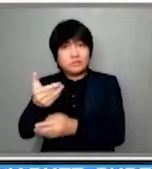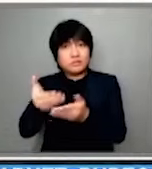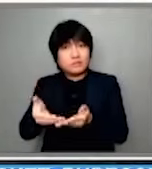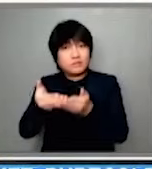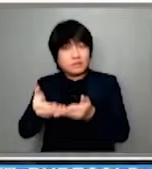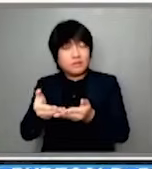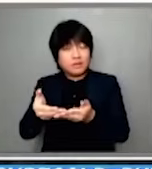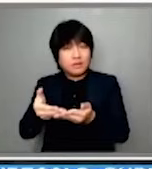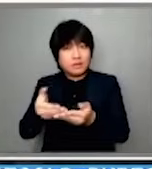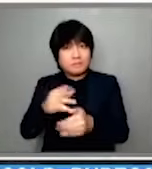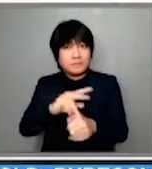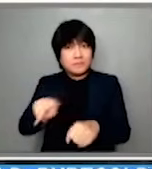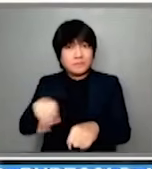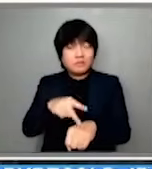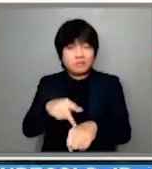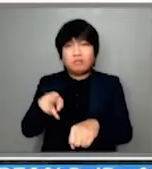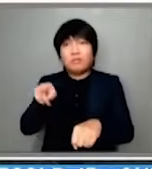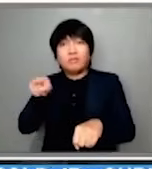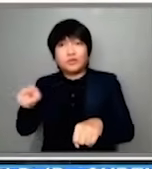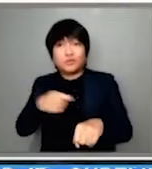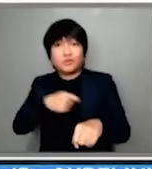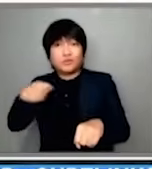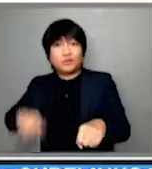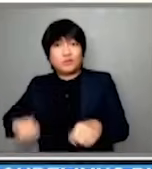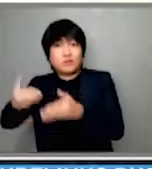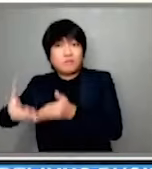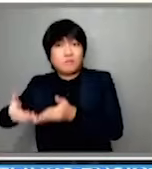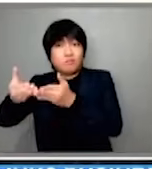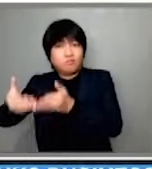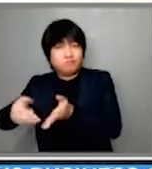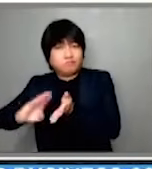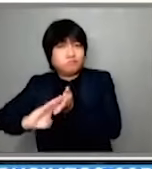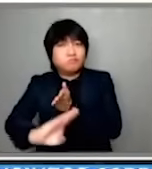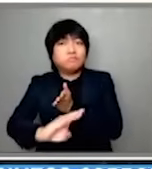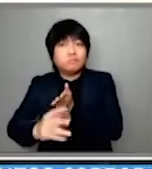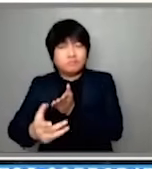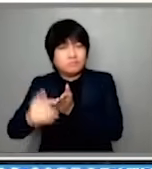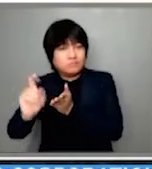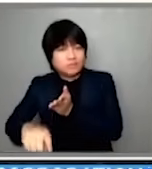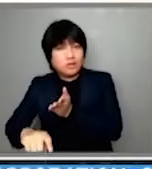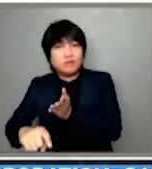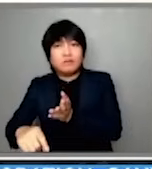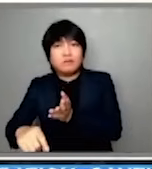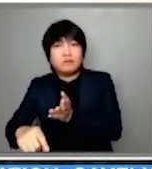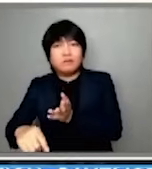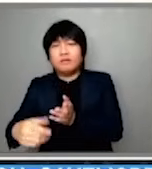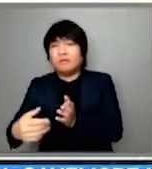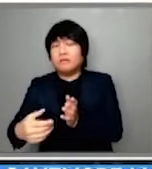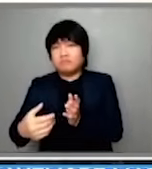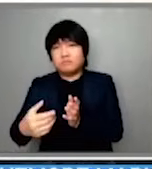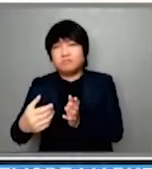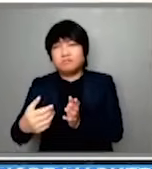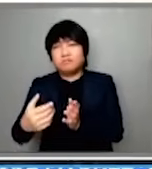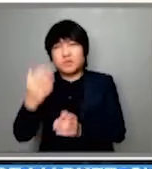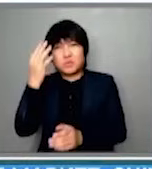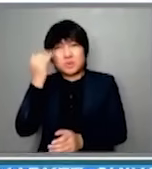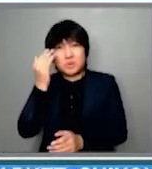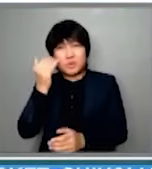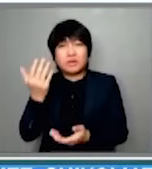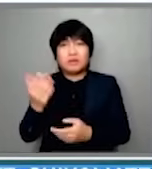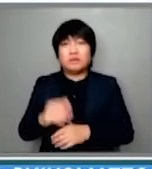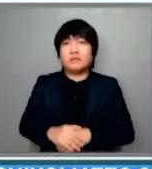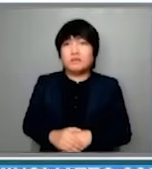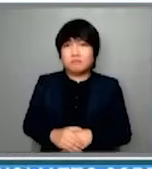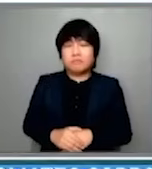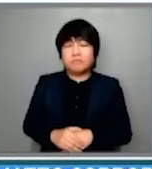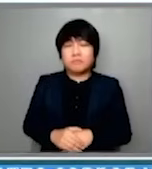sila po, ma'am, nung mga Chinese vessels. Mukhang hindi sila nakadikit talaga, ma'am, sa BRP Sierra Madre. Kita